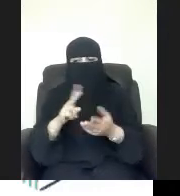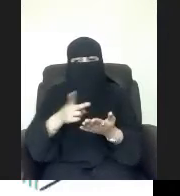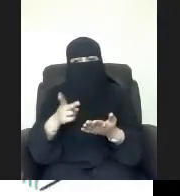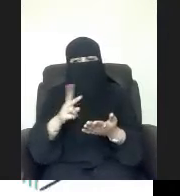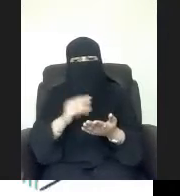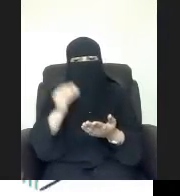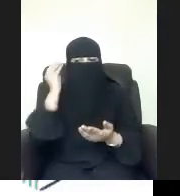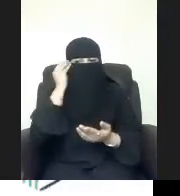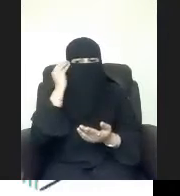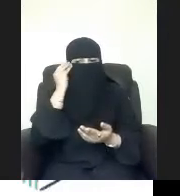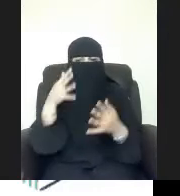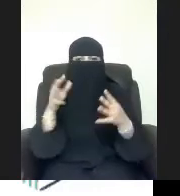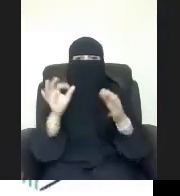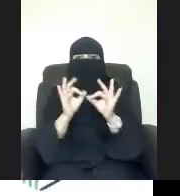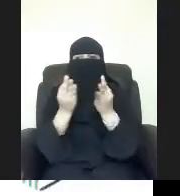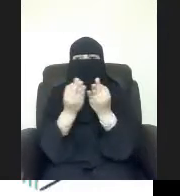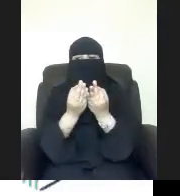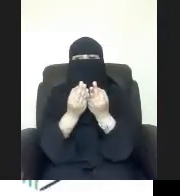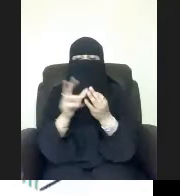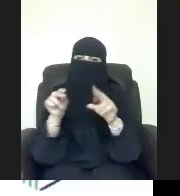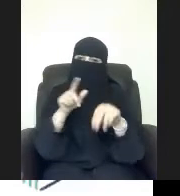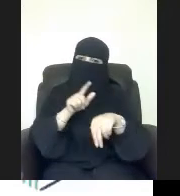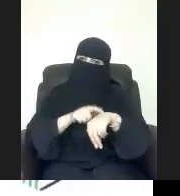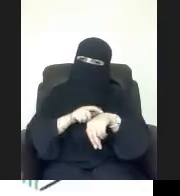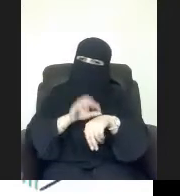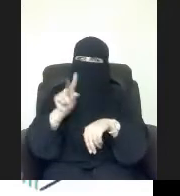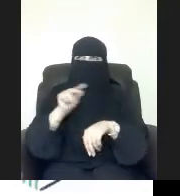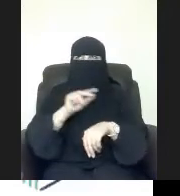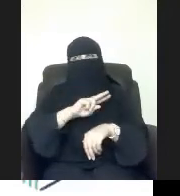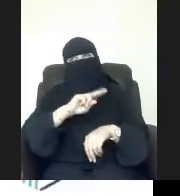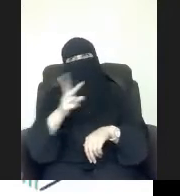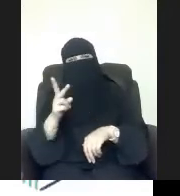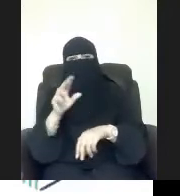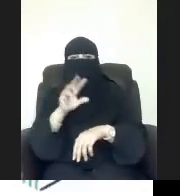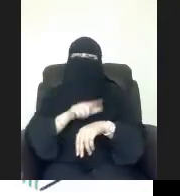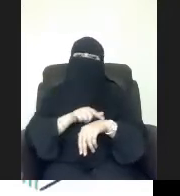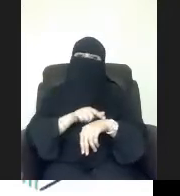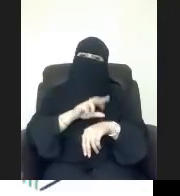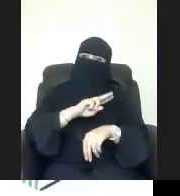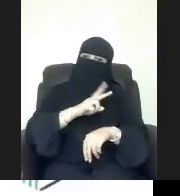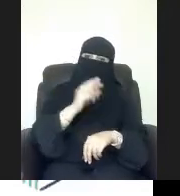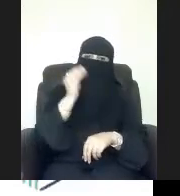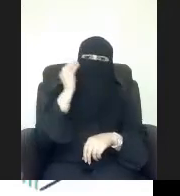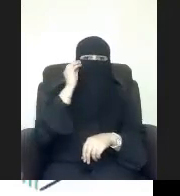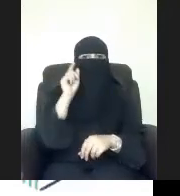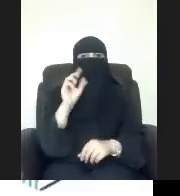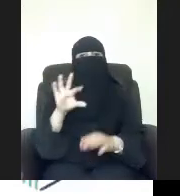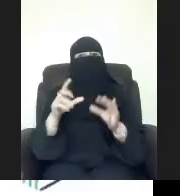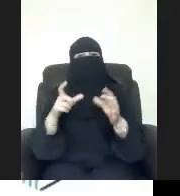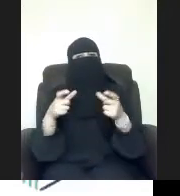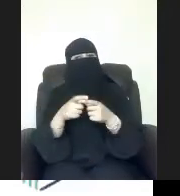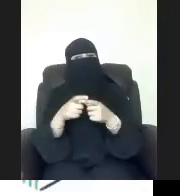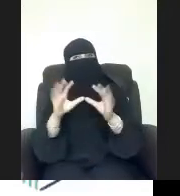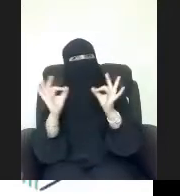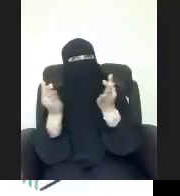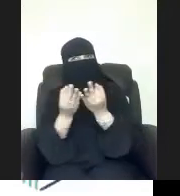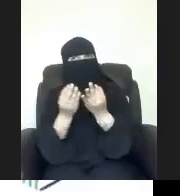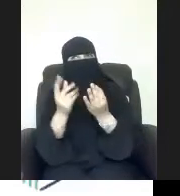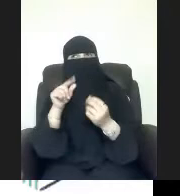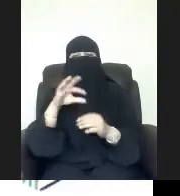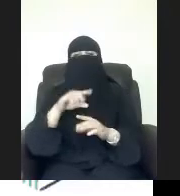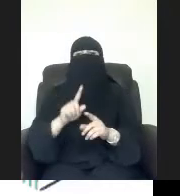بين التزامن والغير متزامن والجماعي والفردي. مبررات وميزات استخدام وتفعيل التعلم